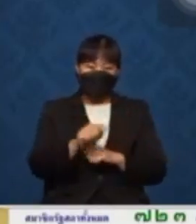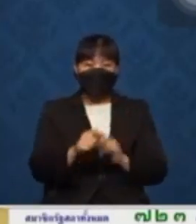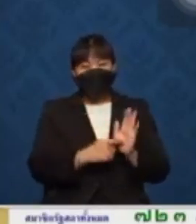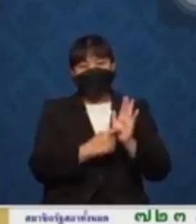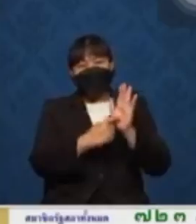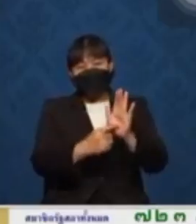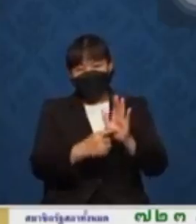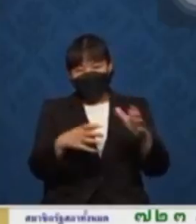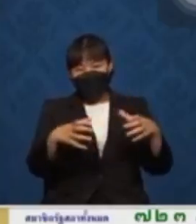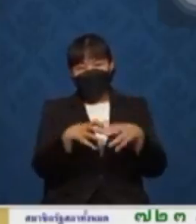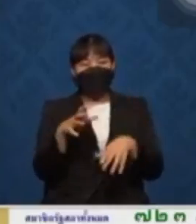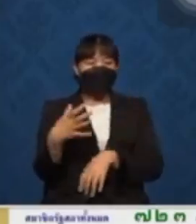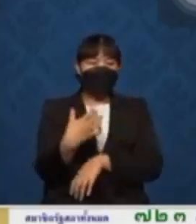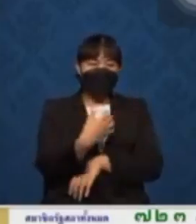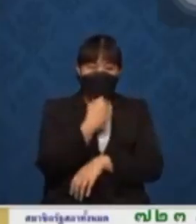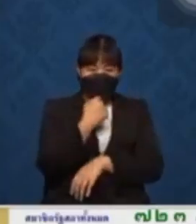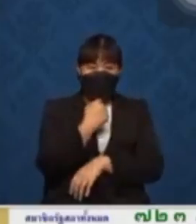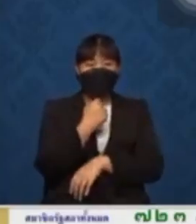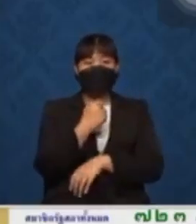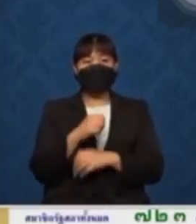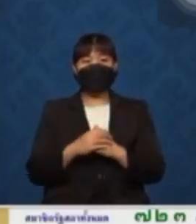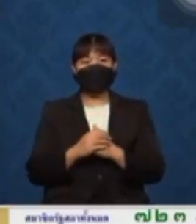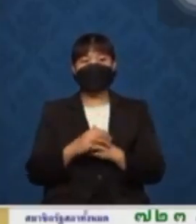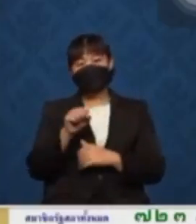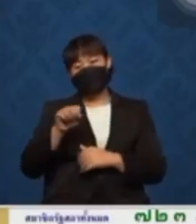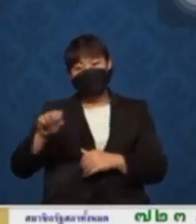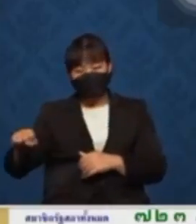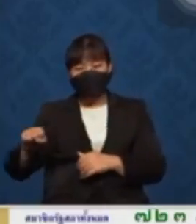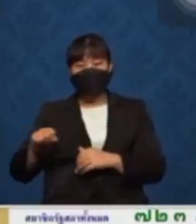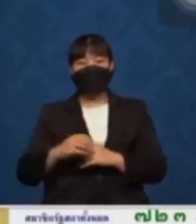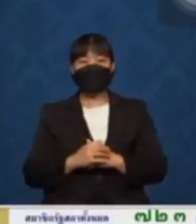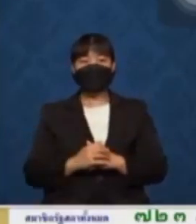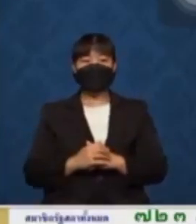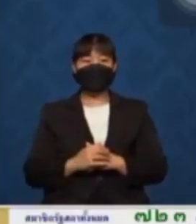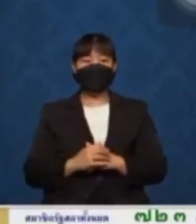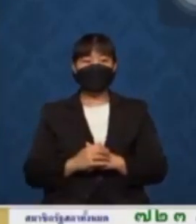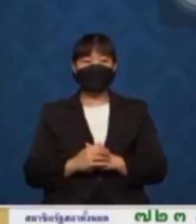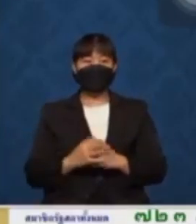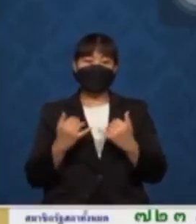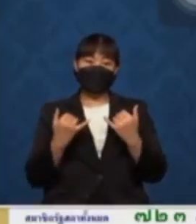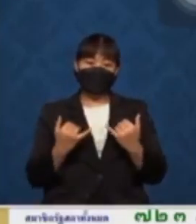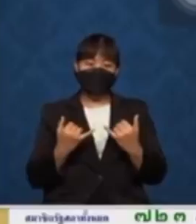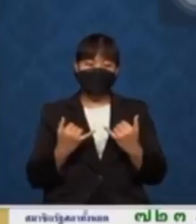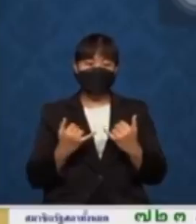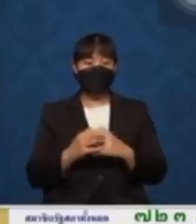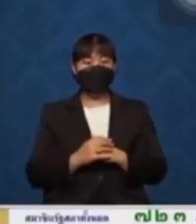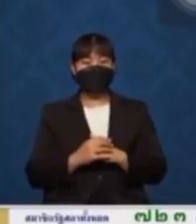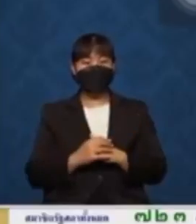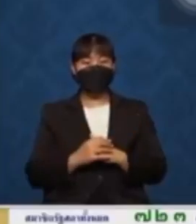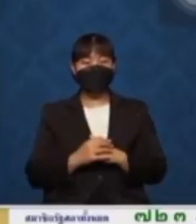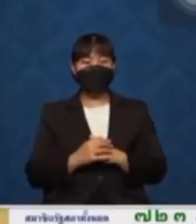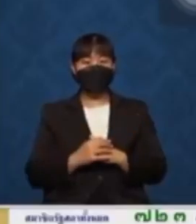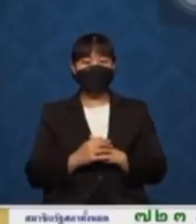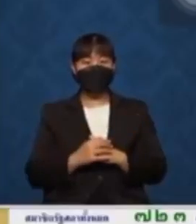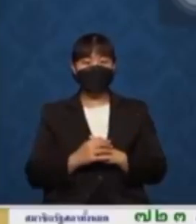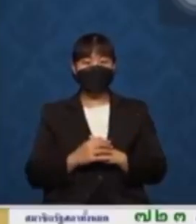จากกลุ่มการเมืองเดียวกันกับกลุ่มที่อยู่ในสภาผู้แทนราษฎรซึ่งตรงนี้นะครับถึงแม้อาจจะไม่ได้เป็นทำให้วุฒิสภานั้นขาด